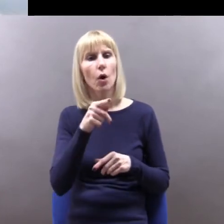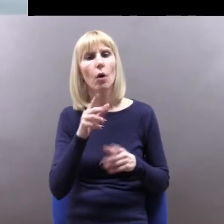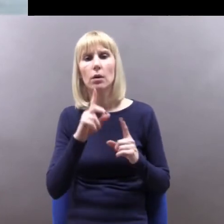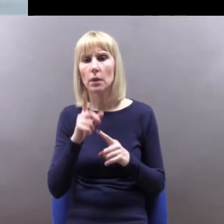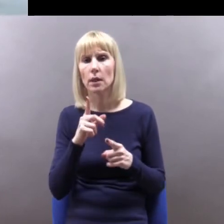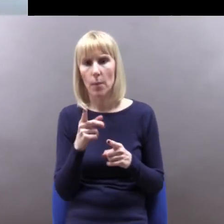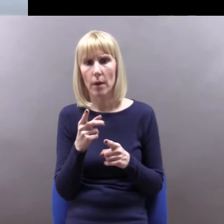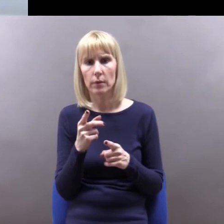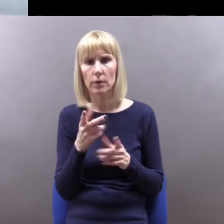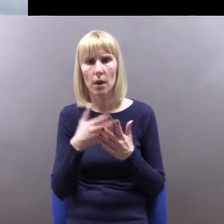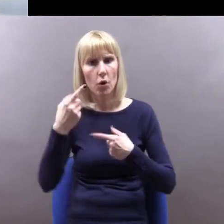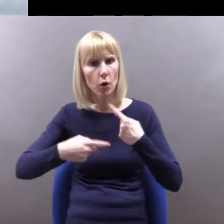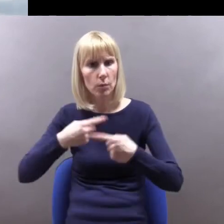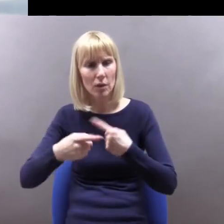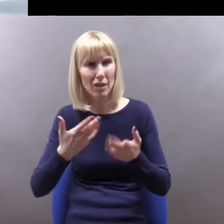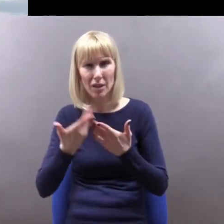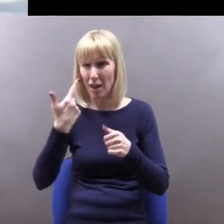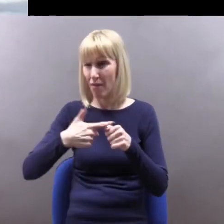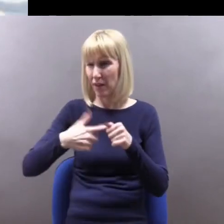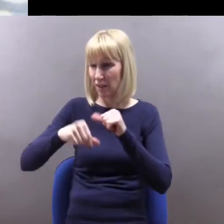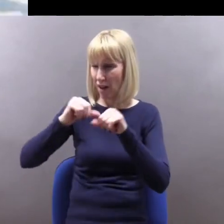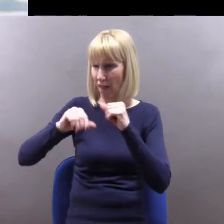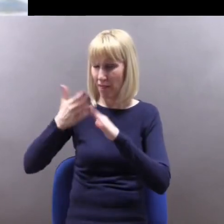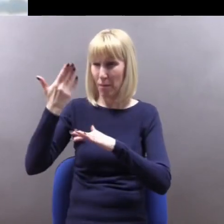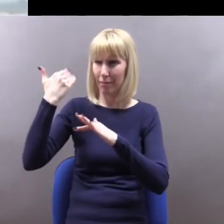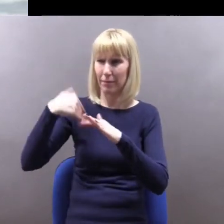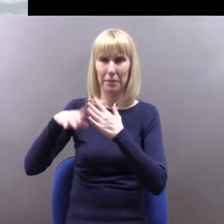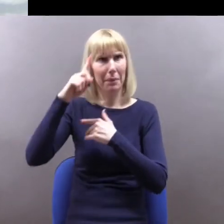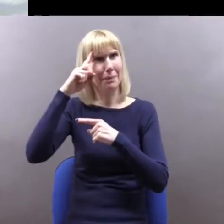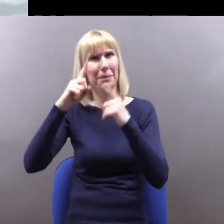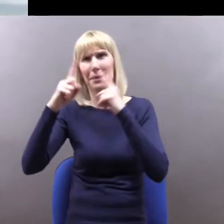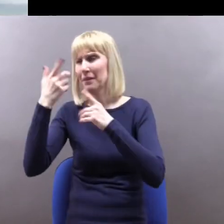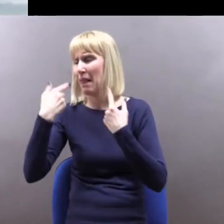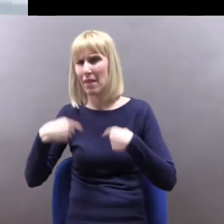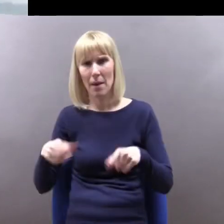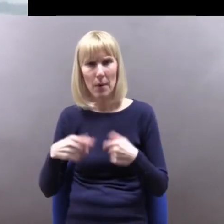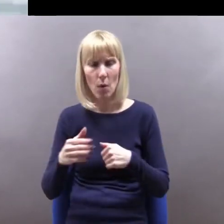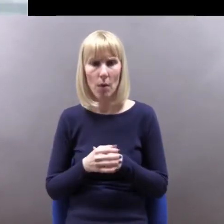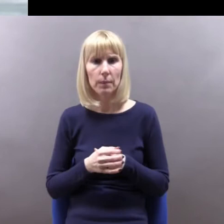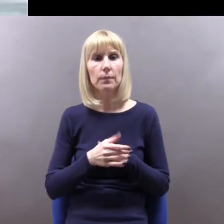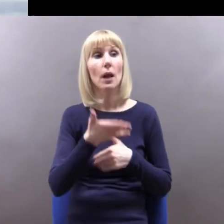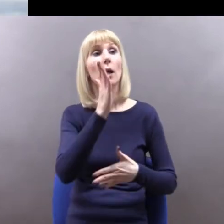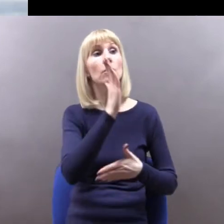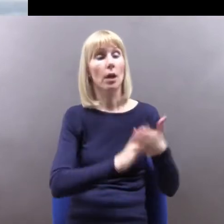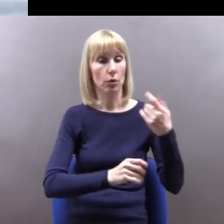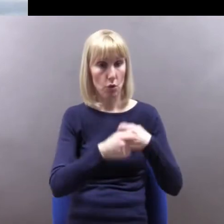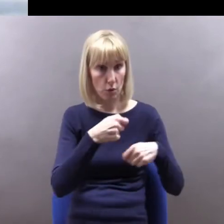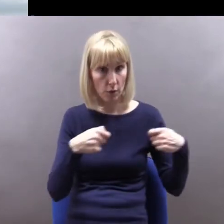proces. Jeszcze 20 lat temu nikt w ogóle się nad takimi rzeczami nie zastanawiał. Część rozwiązań